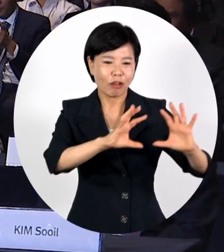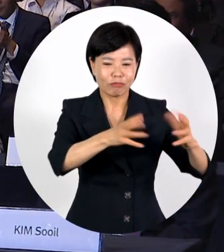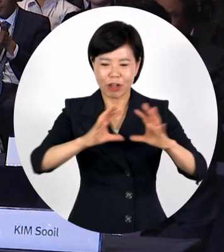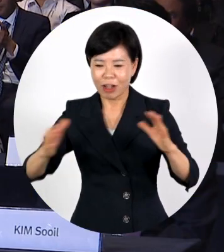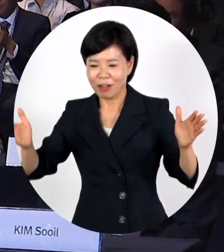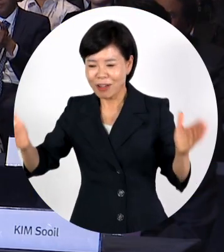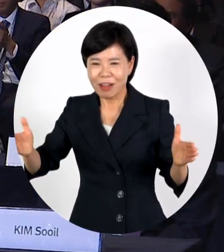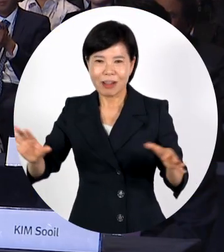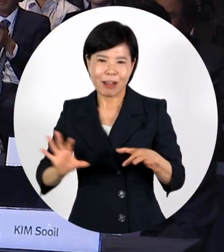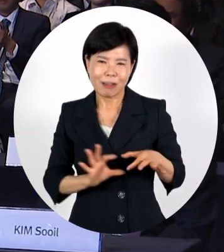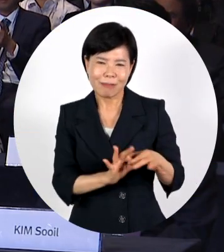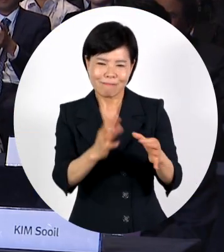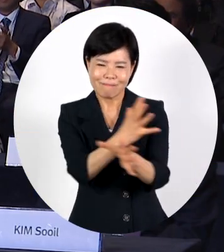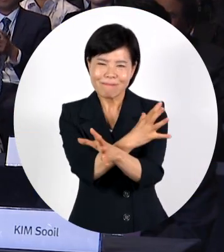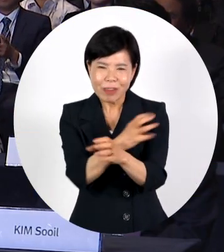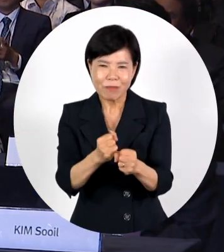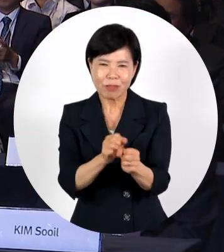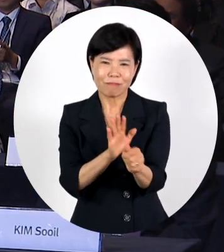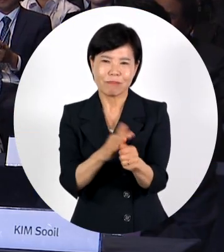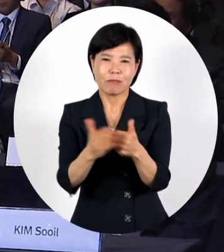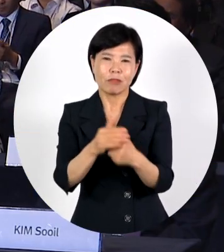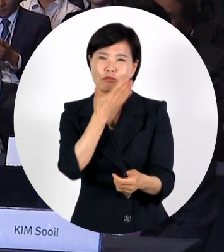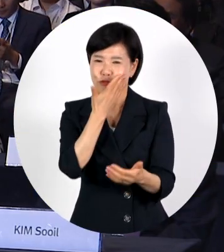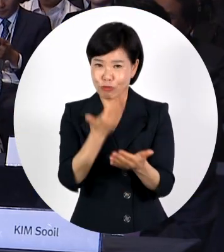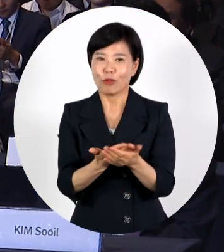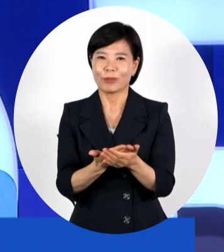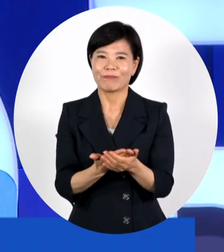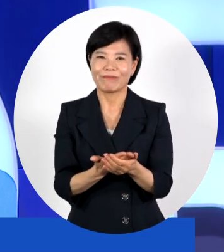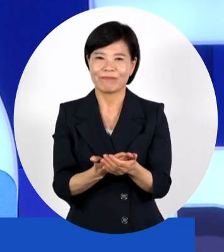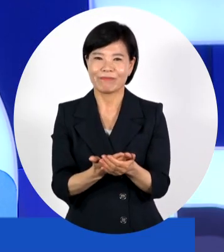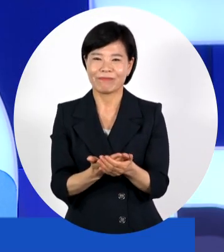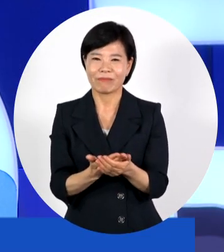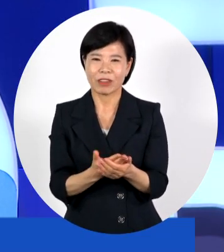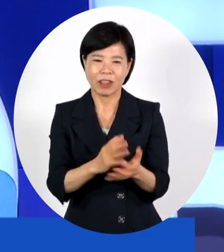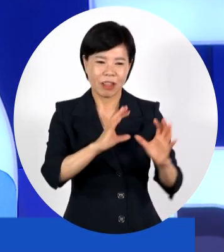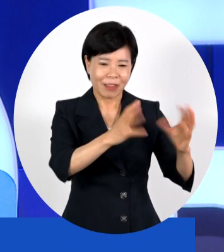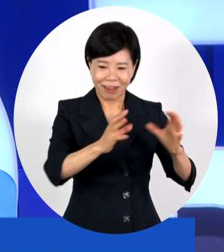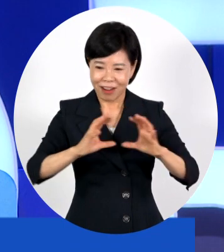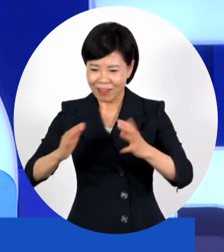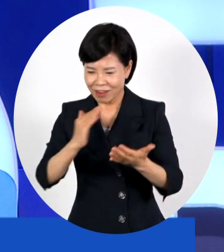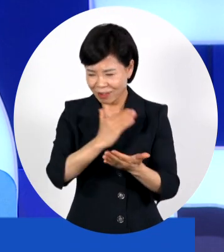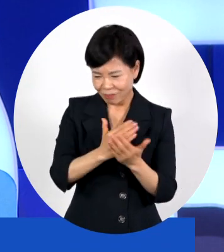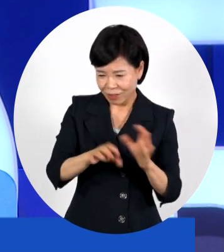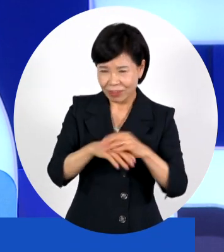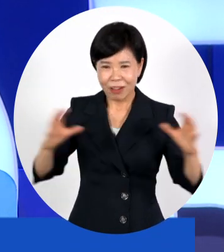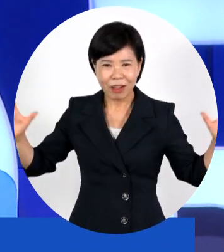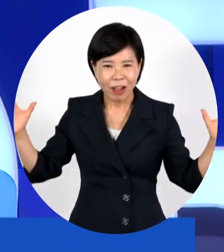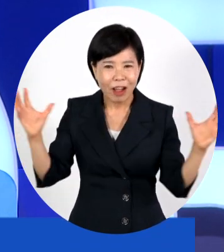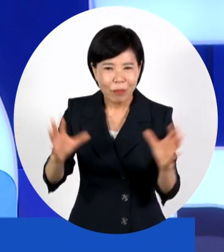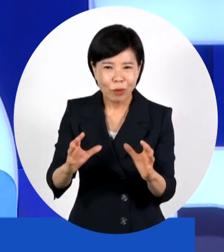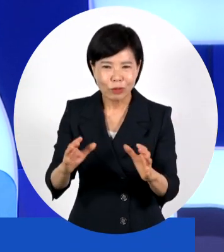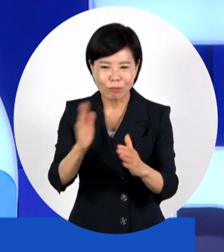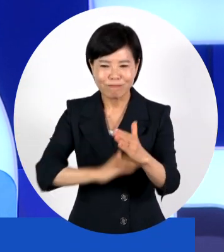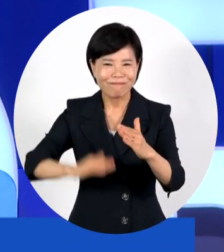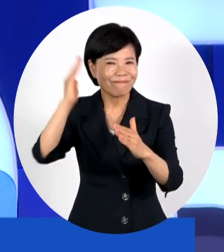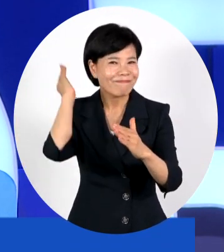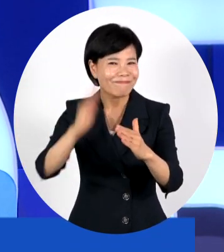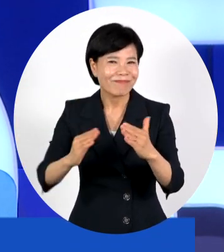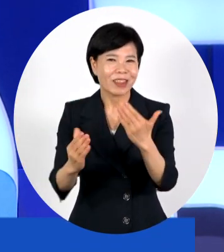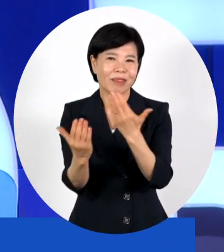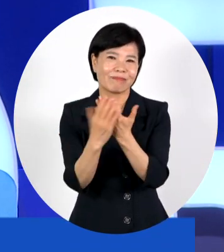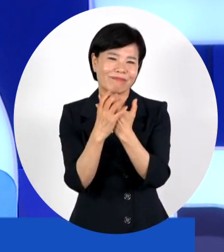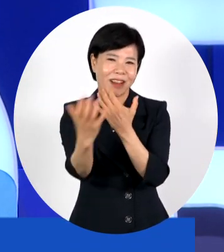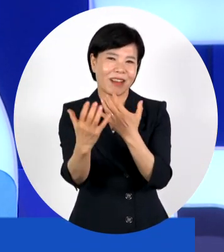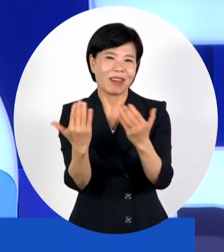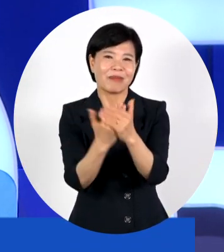간 협력의 중요성이 화두가 됐습니다. 글로벌 다자간 협력체계를 공고히 하고 인류의 공동